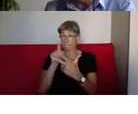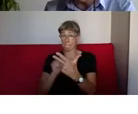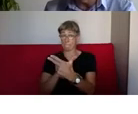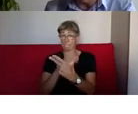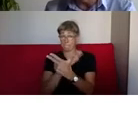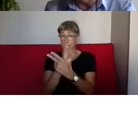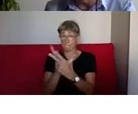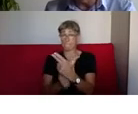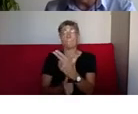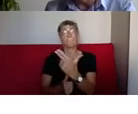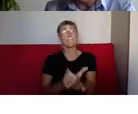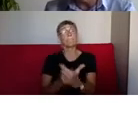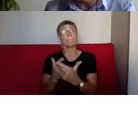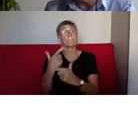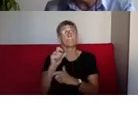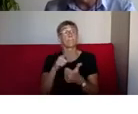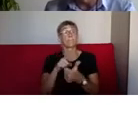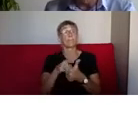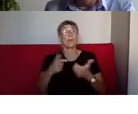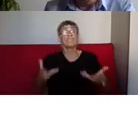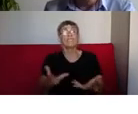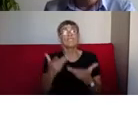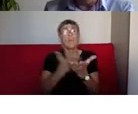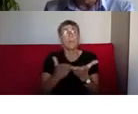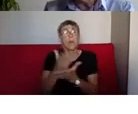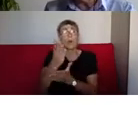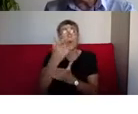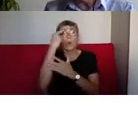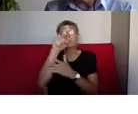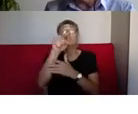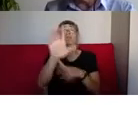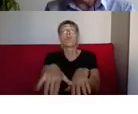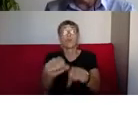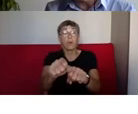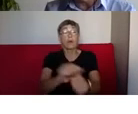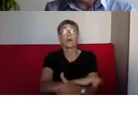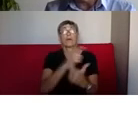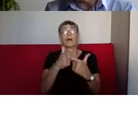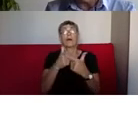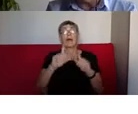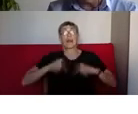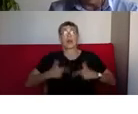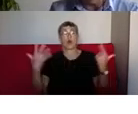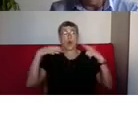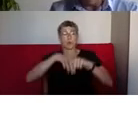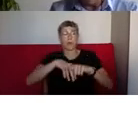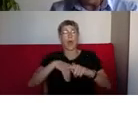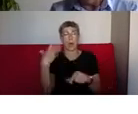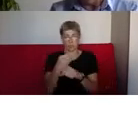proposés donc, pour cette semaine. Donc, favoriser le parcours vers l'emploi, l'école inclusive, l'apprentissage accompagné, la